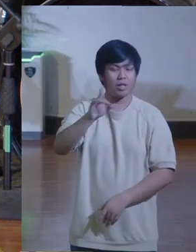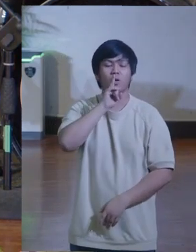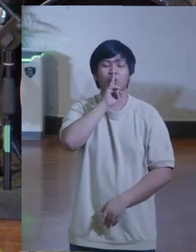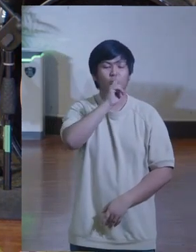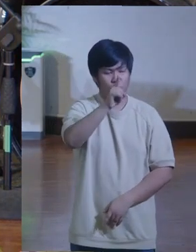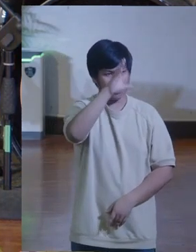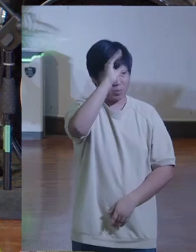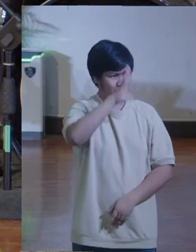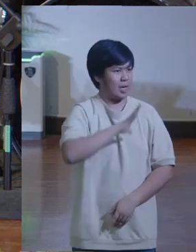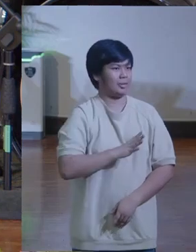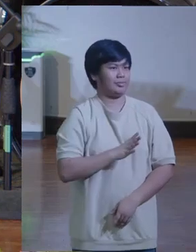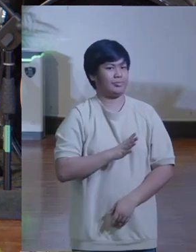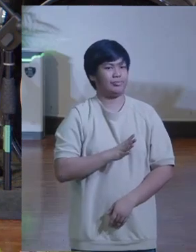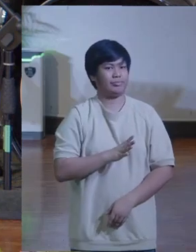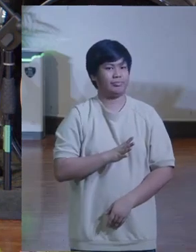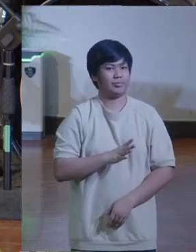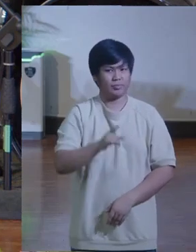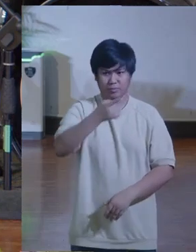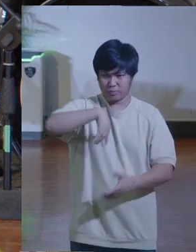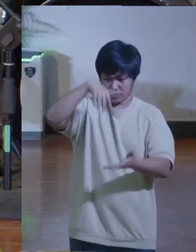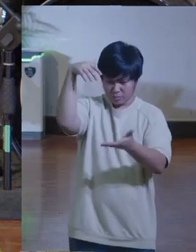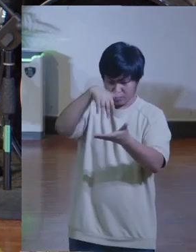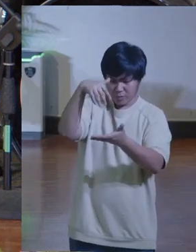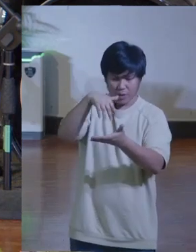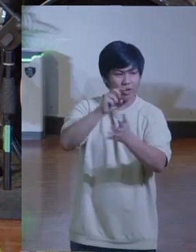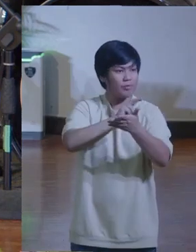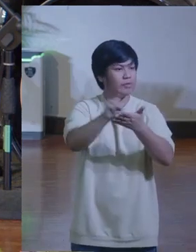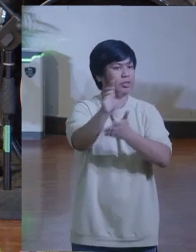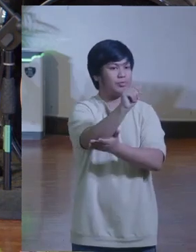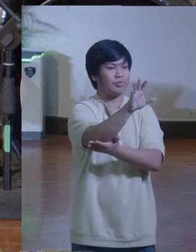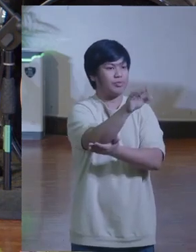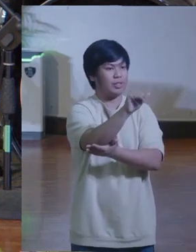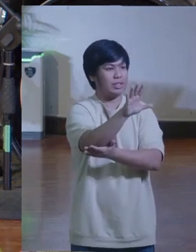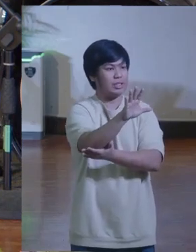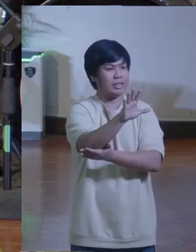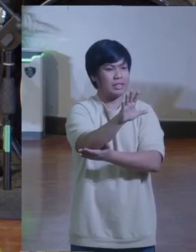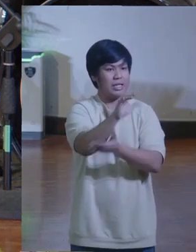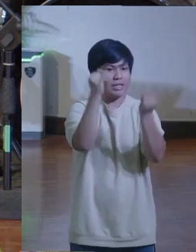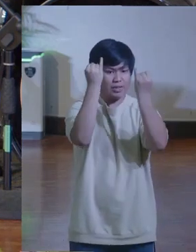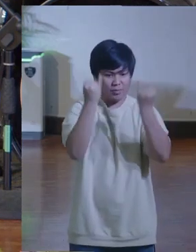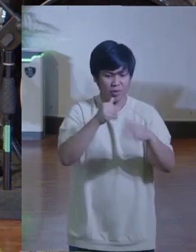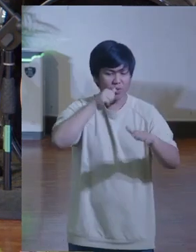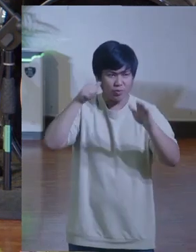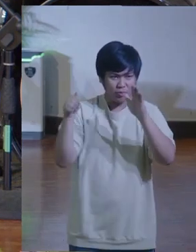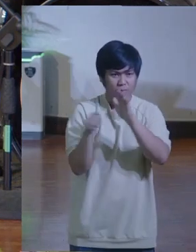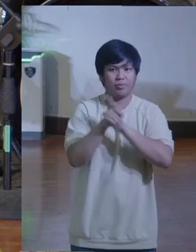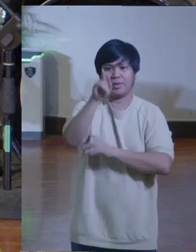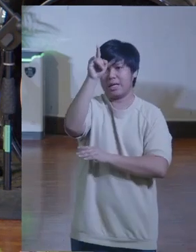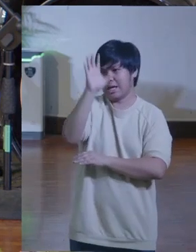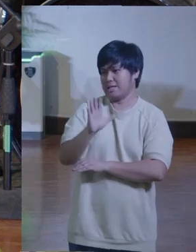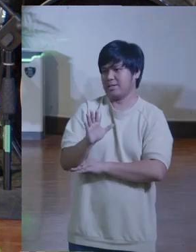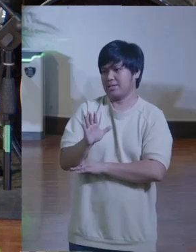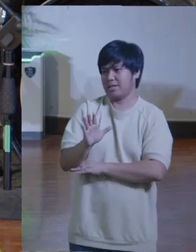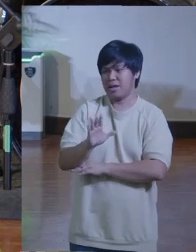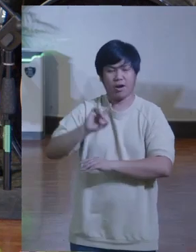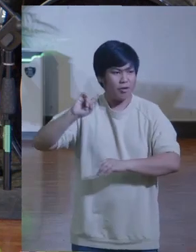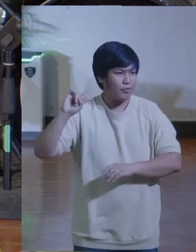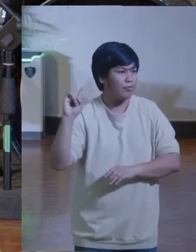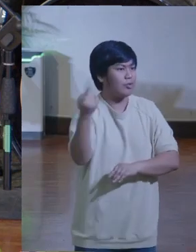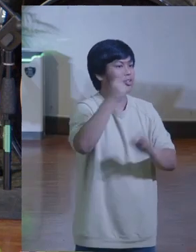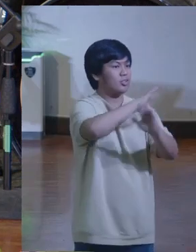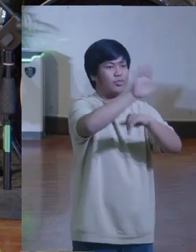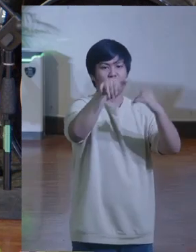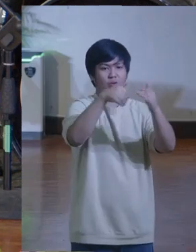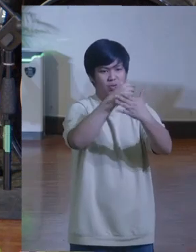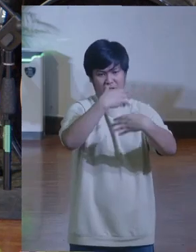tao. So binasa natin kanina sa verse 15, He is the image of the invisible God, the firstborn of